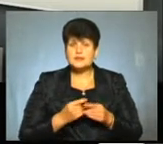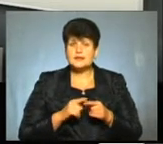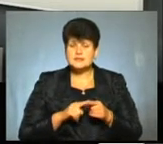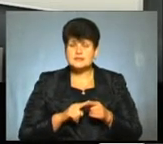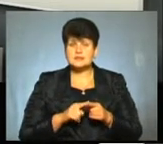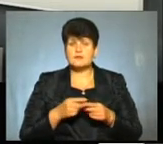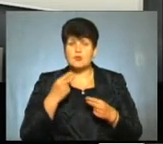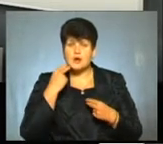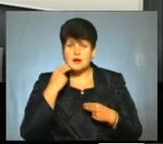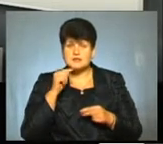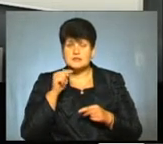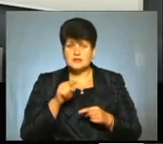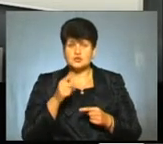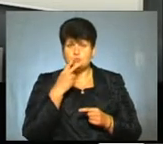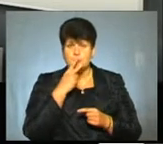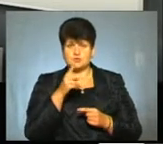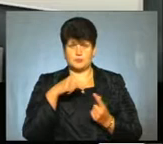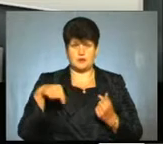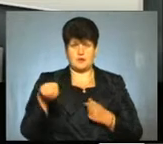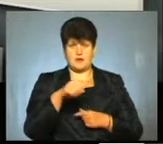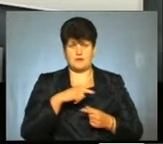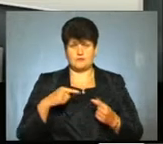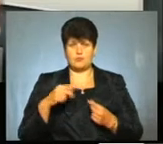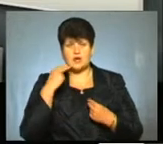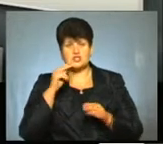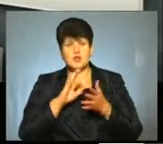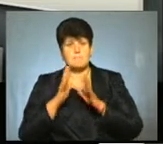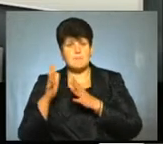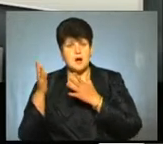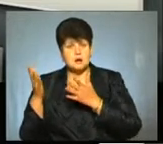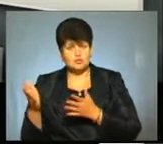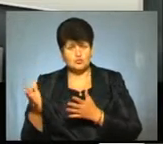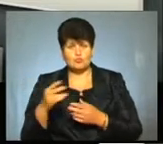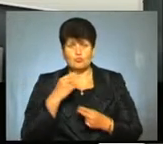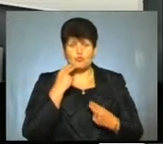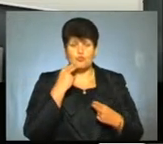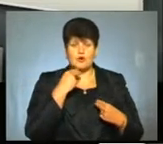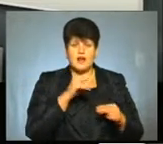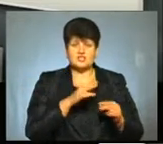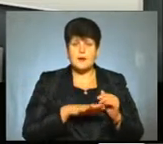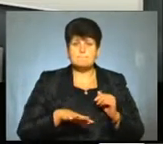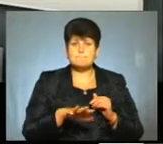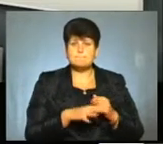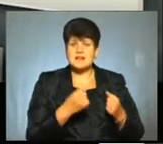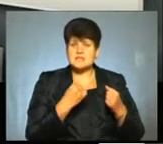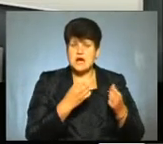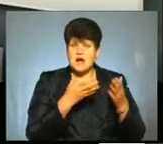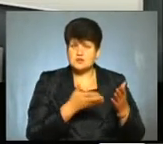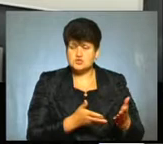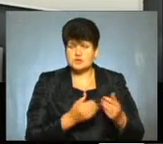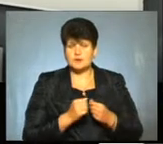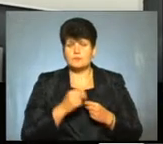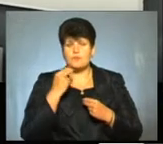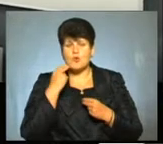стосується покращення те, що ми бачимо навколо себе. Покращення парку, покращення в якогось майданчика,